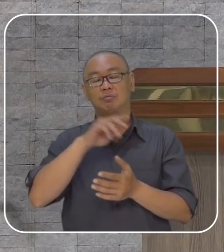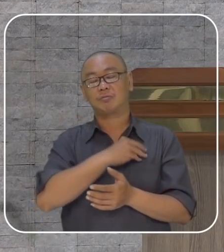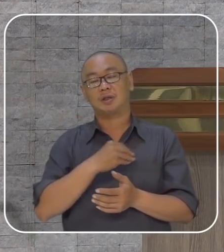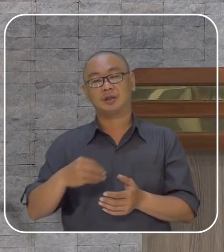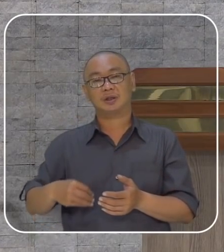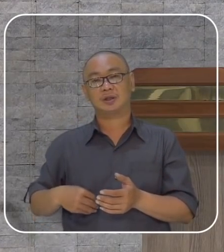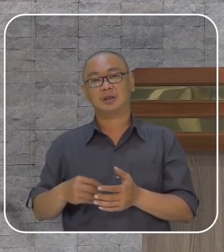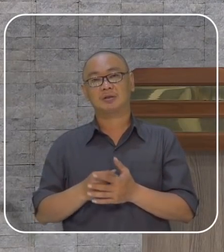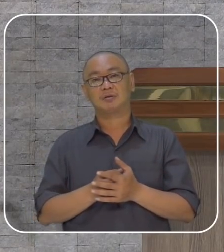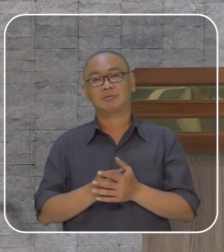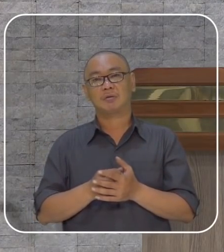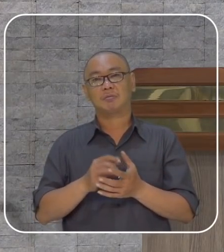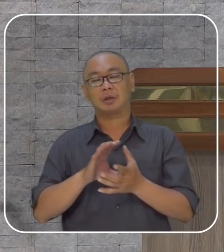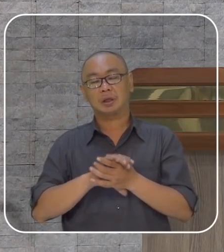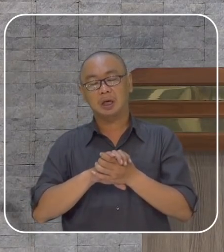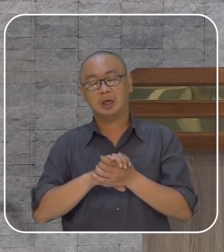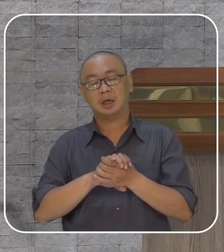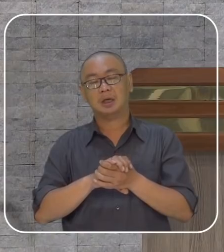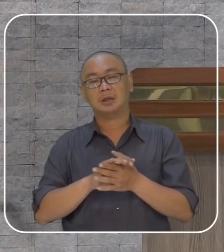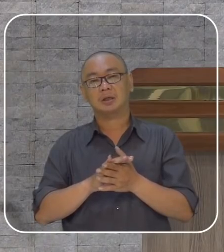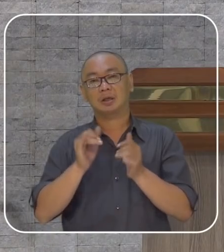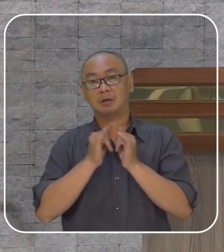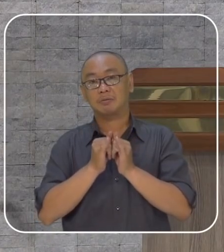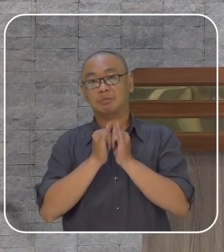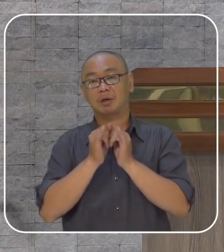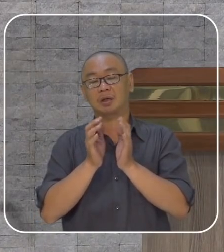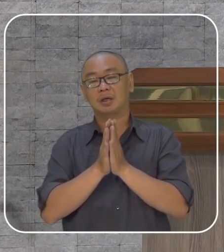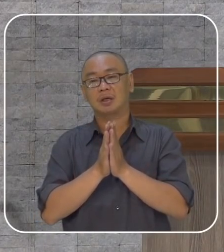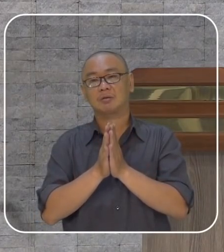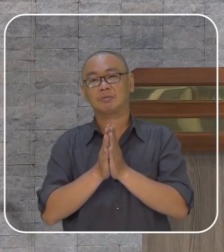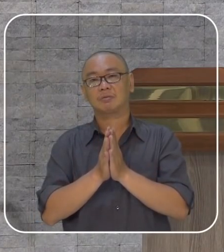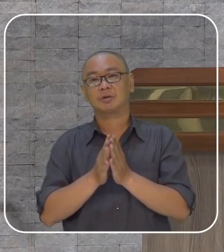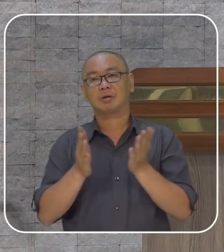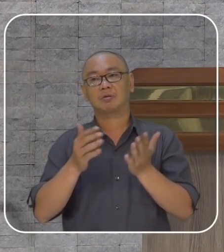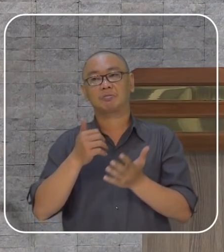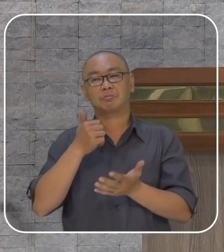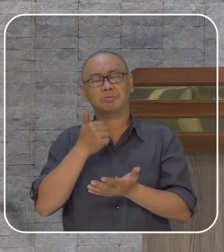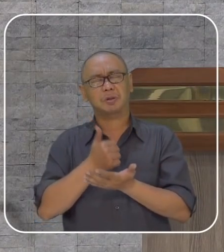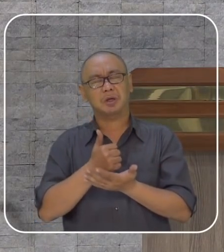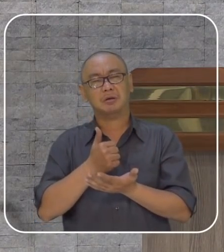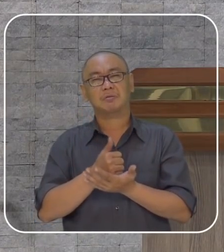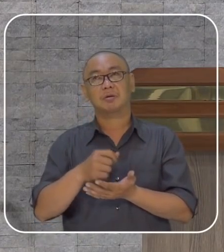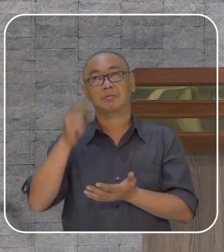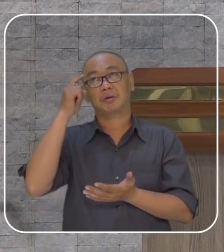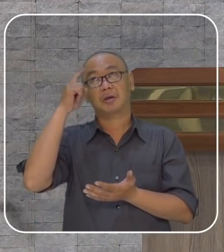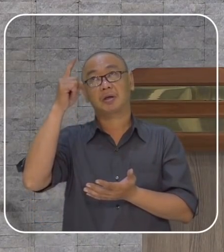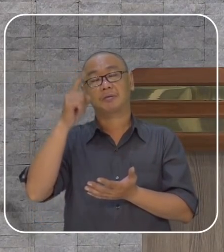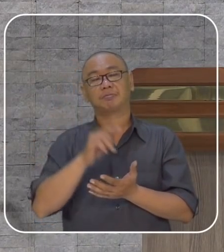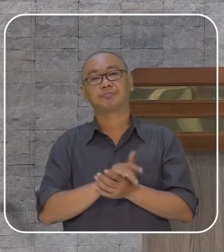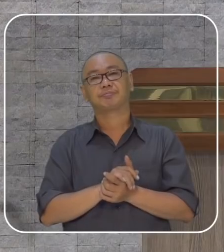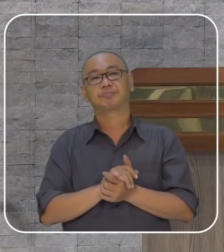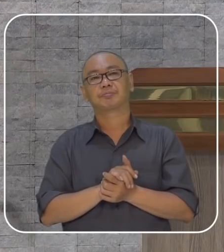akan memperkenalkan ibadat dan penyembahan yang benar kepada Allah.